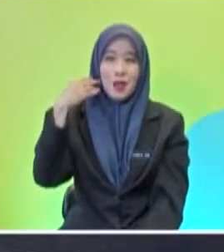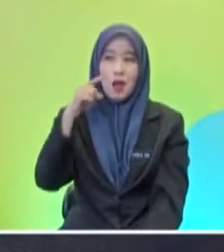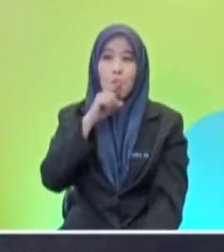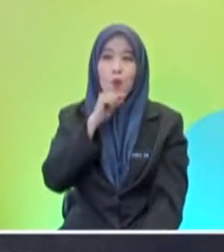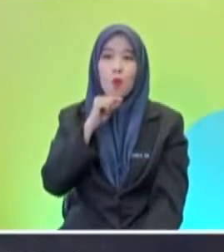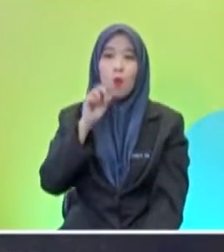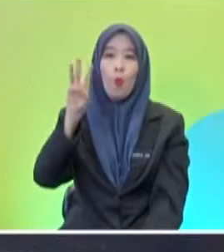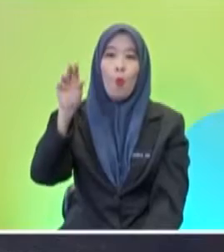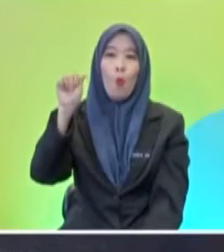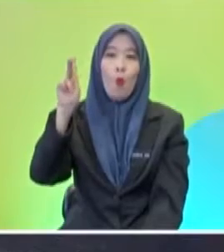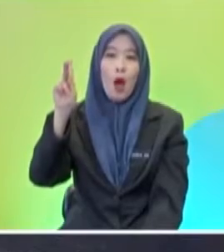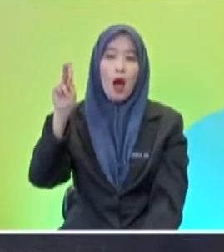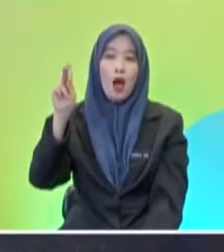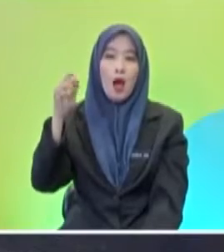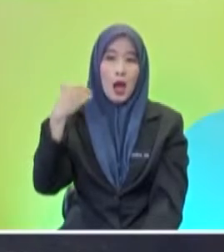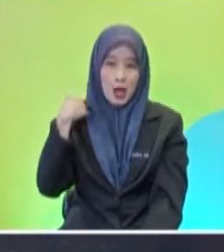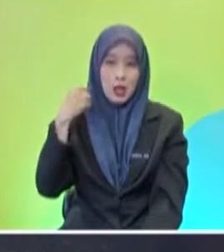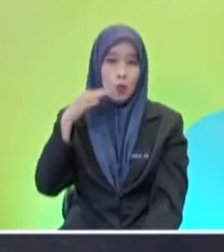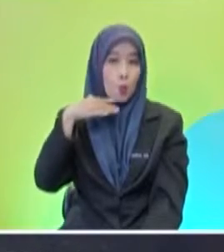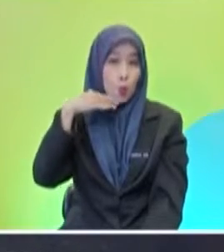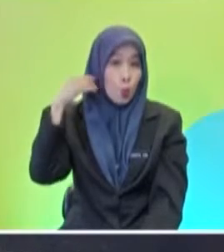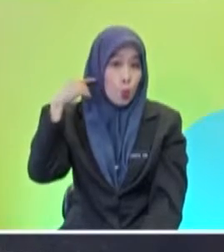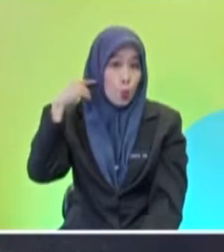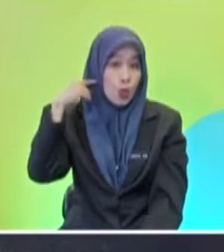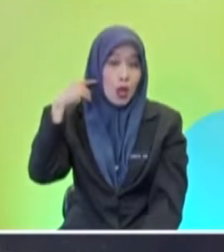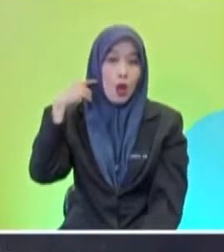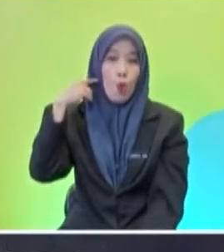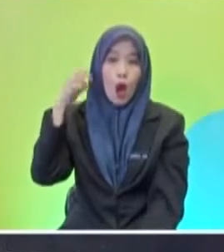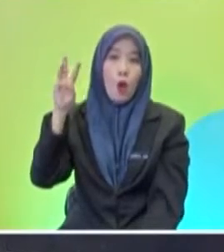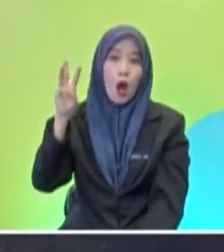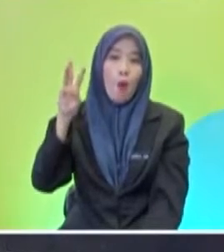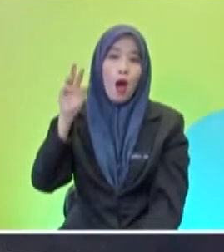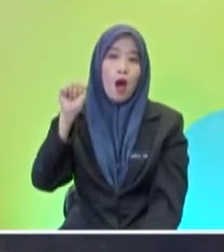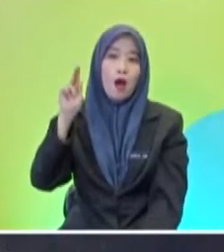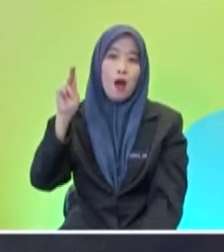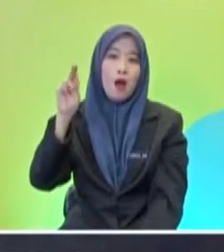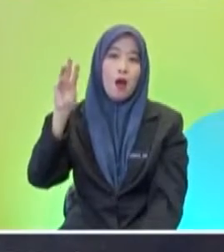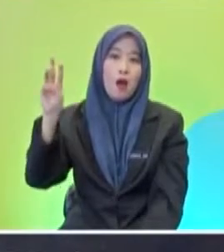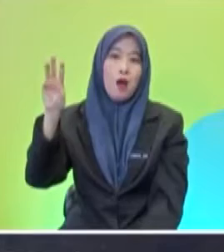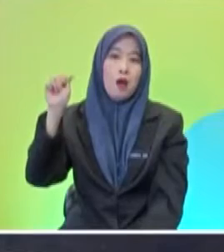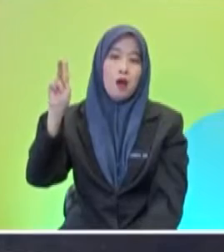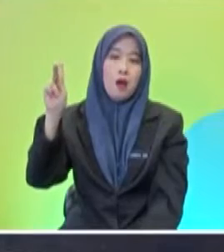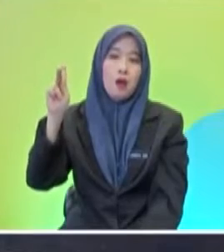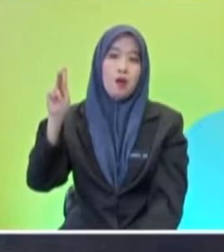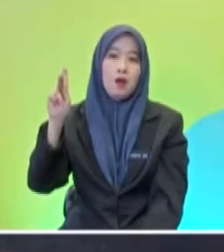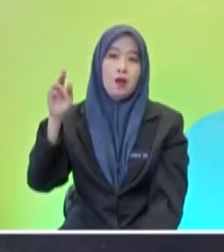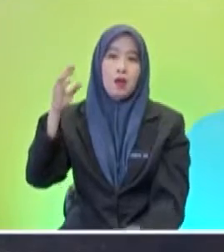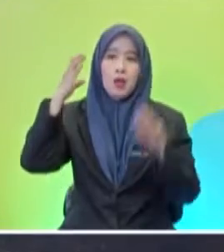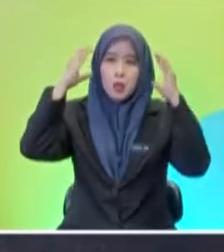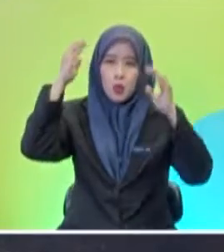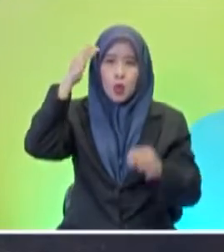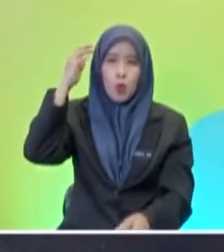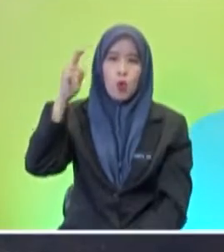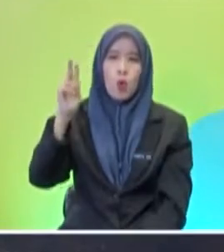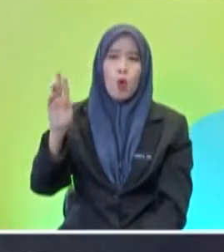Wah, wah. Ya ke macam itu bunyinya? Betul ke Fizi? Betul cikgu. Burung kelicap aja cikgu tahu. Cik cik cik cik